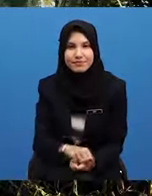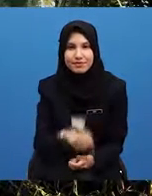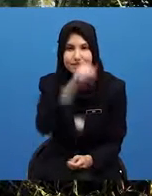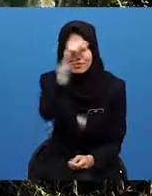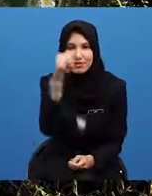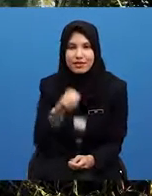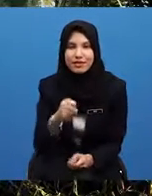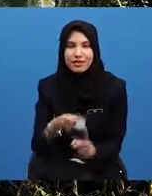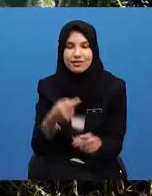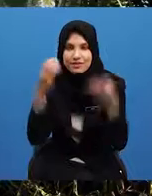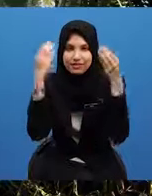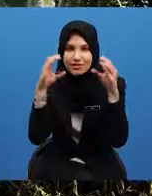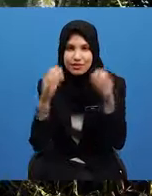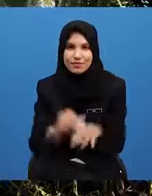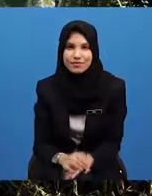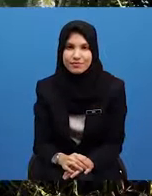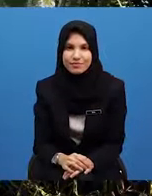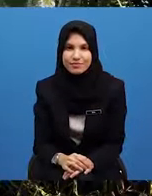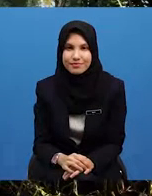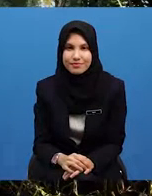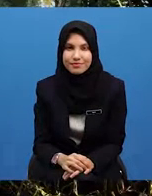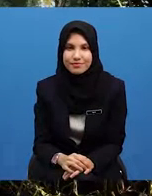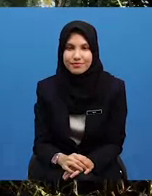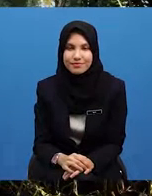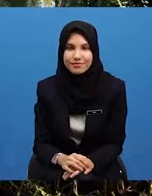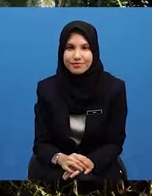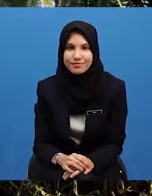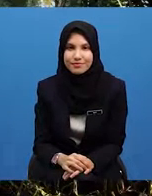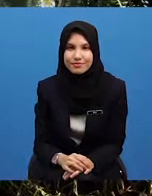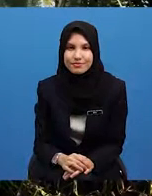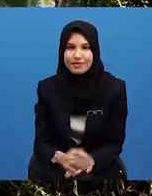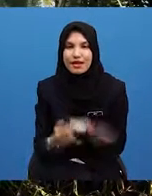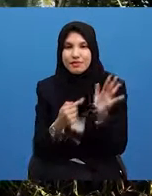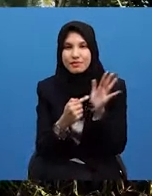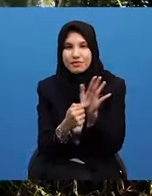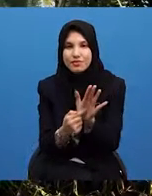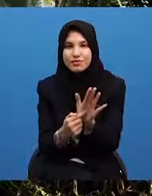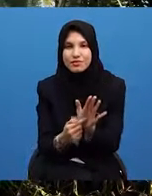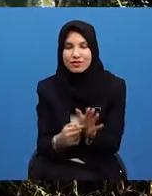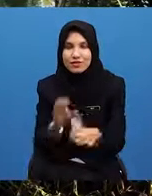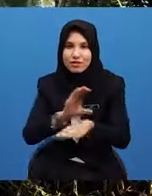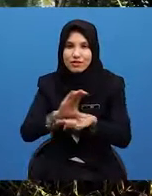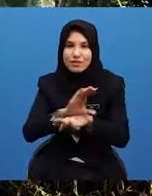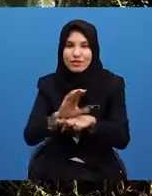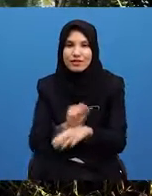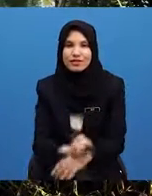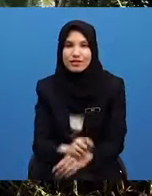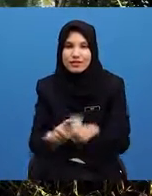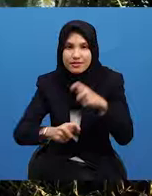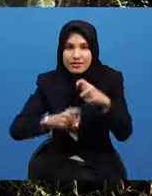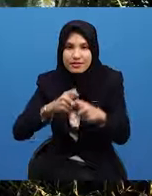Soalan dari cikgu adalah, rajah menunjukkan kegunaan